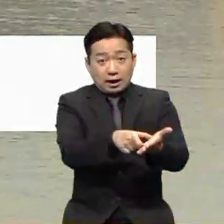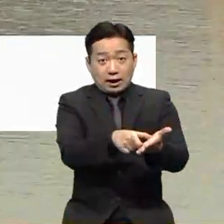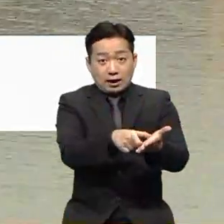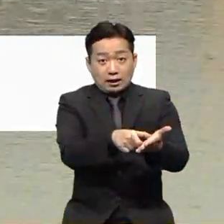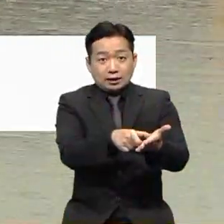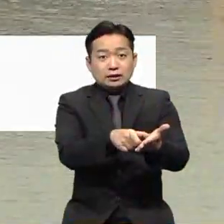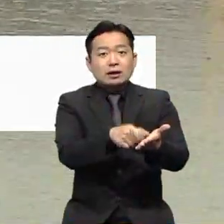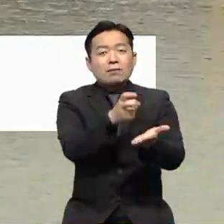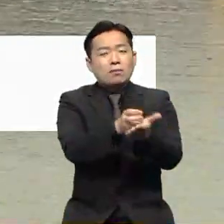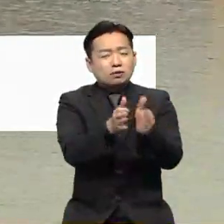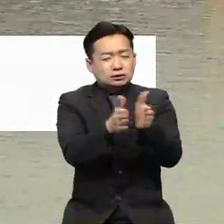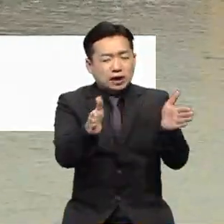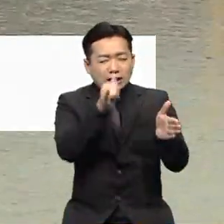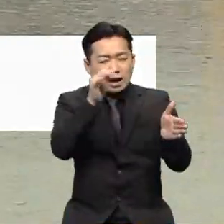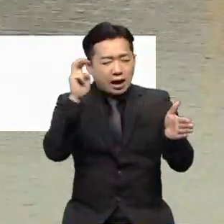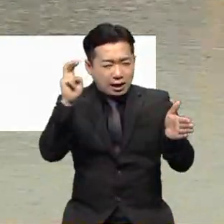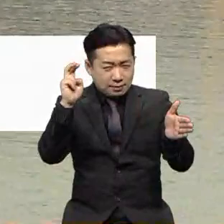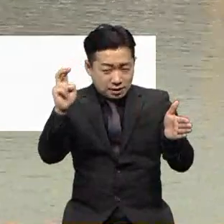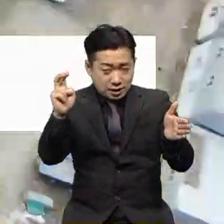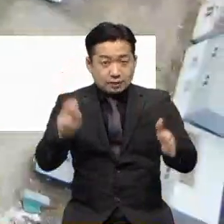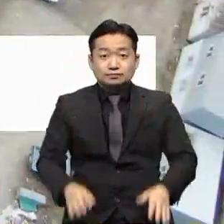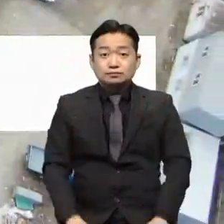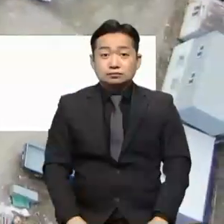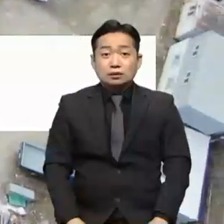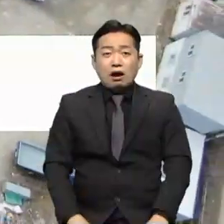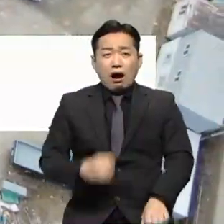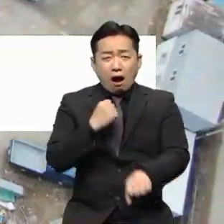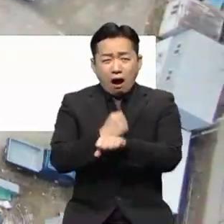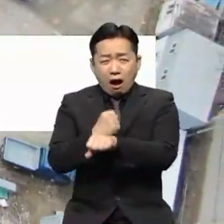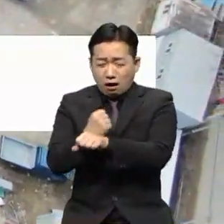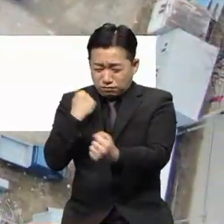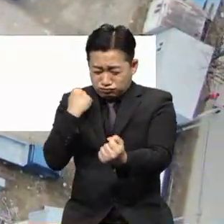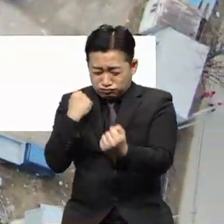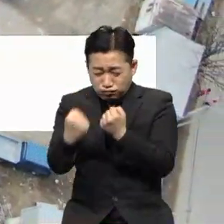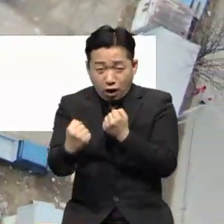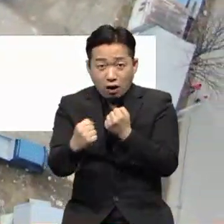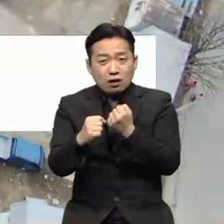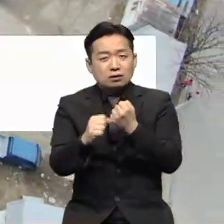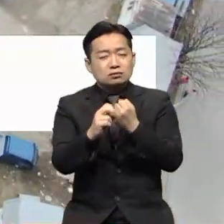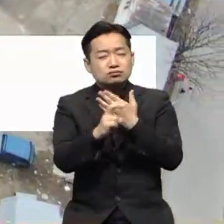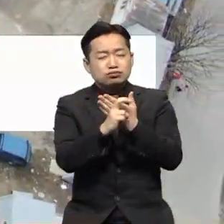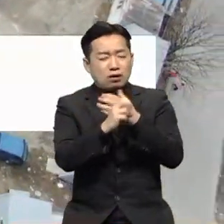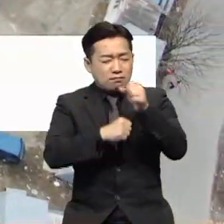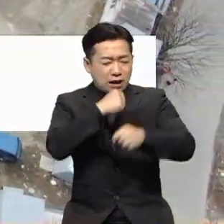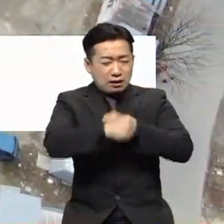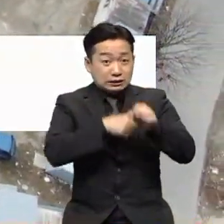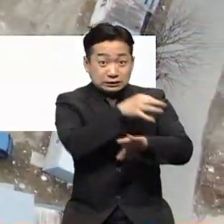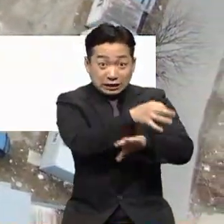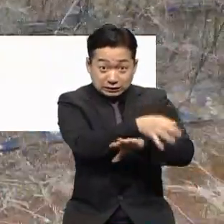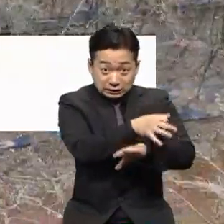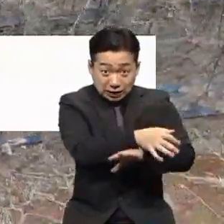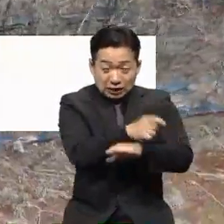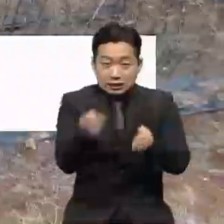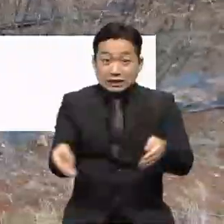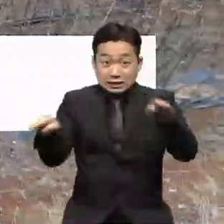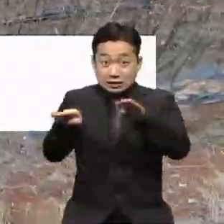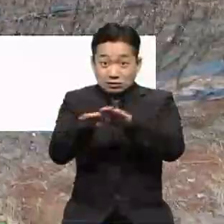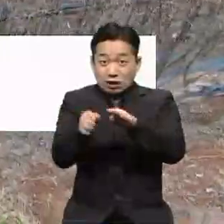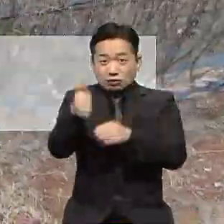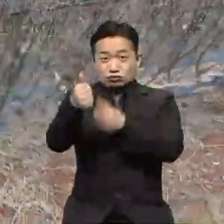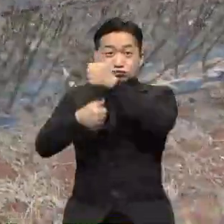부동산 등록제도 검토합니다. 이렇게 했는데도 부동산 투기가 발생하면 해당 기관 전체에 관리 책임도 묻기로